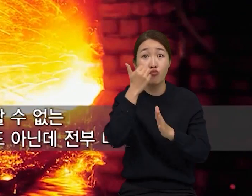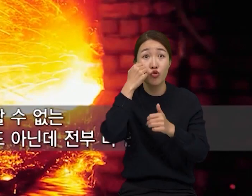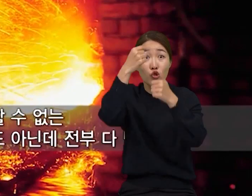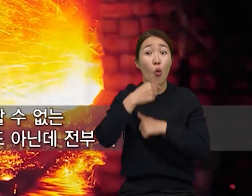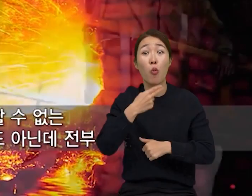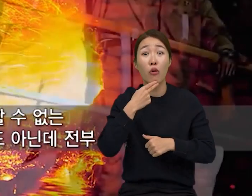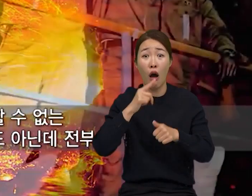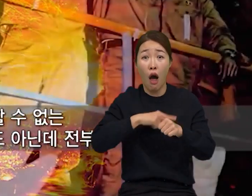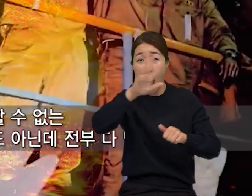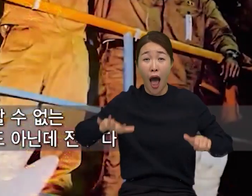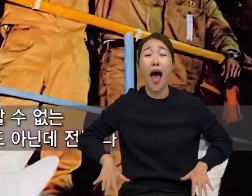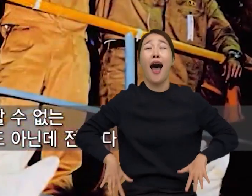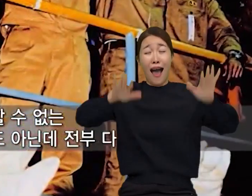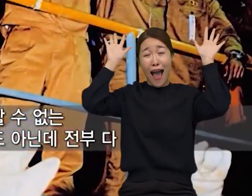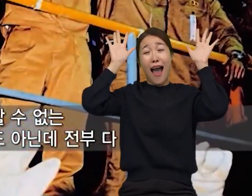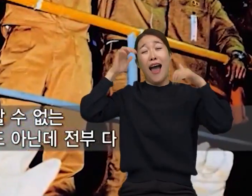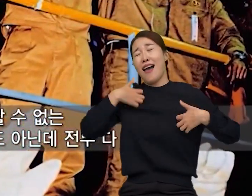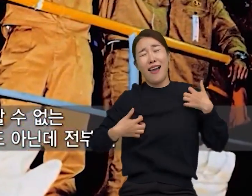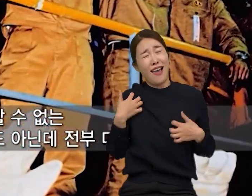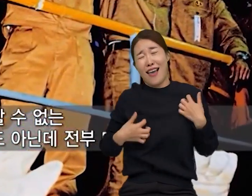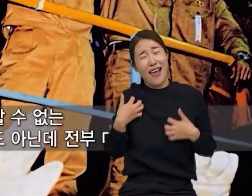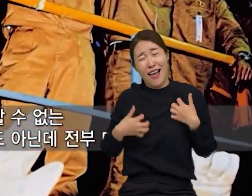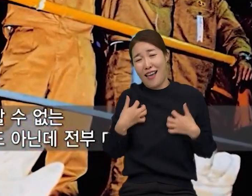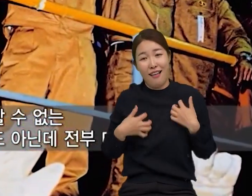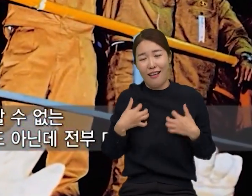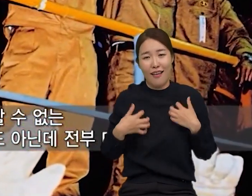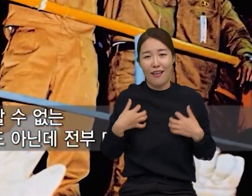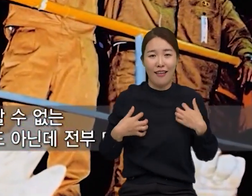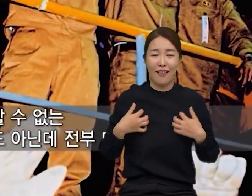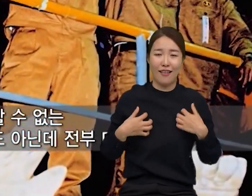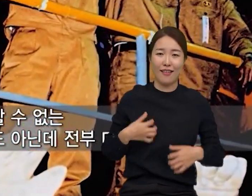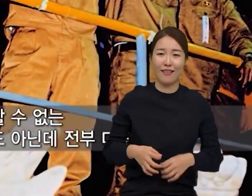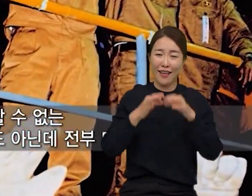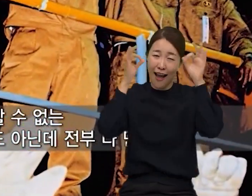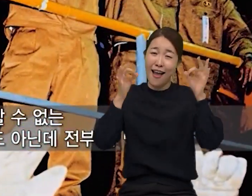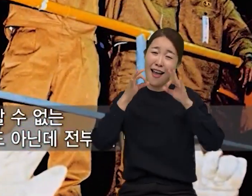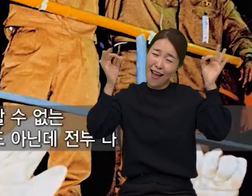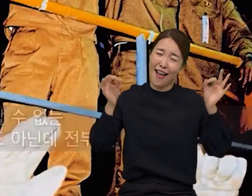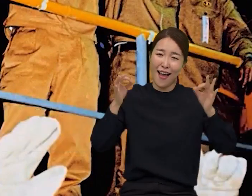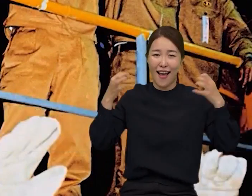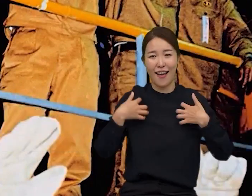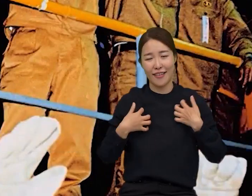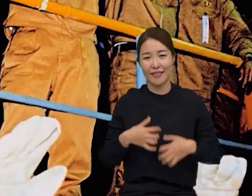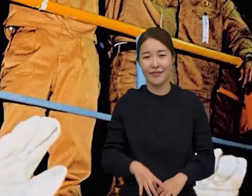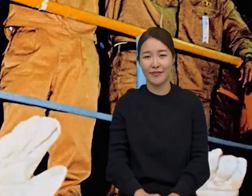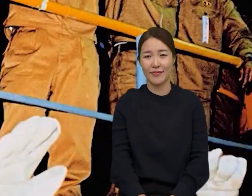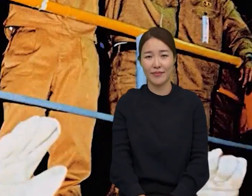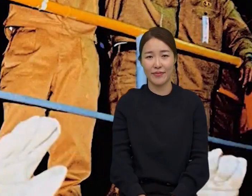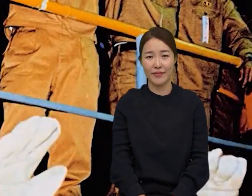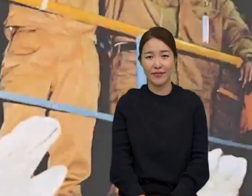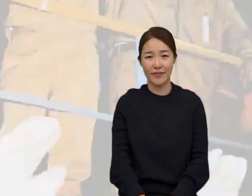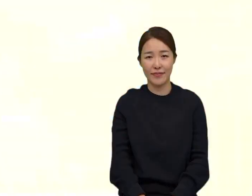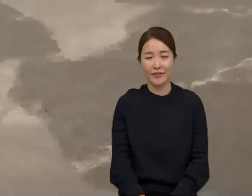창조의 빛깔인데 누가 시킨 것도 아닌데 전부 다 만세하고.